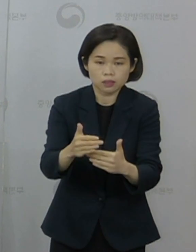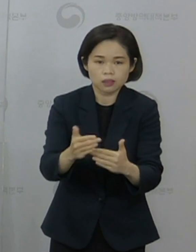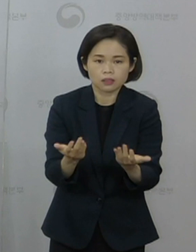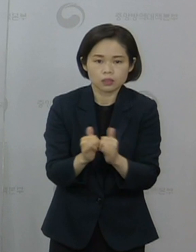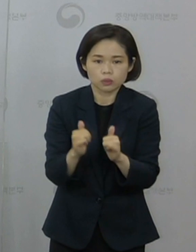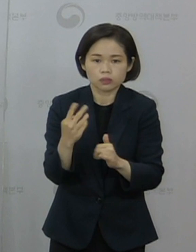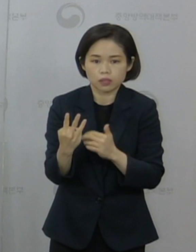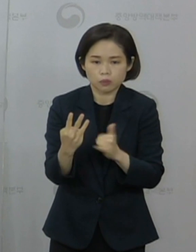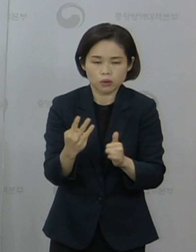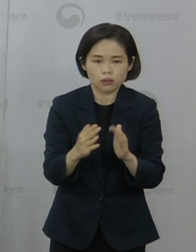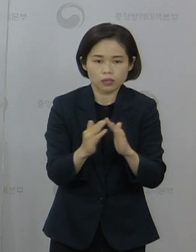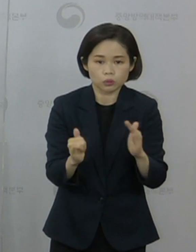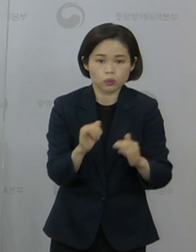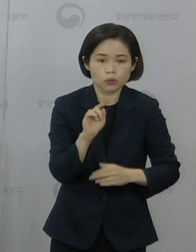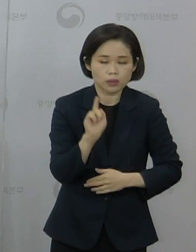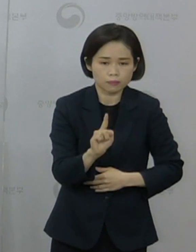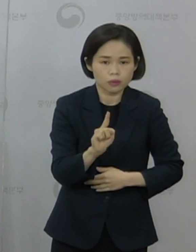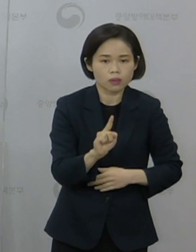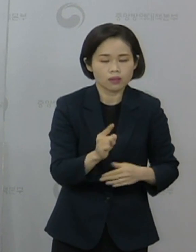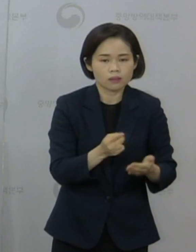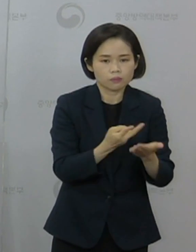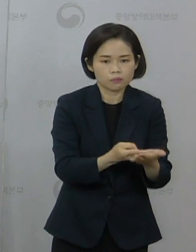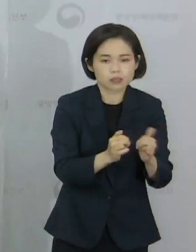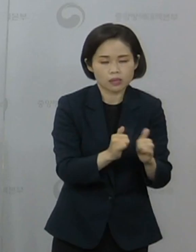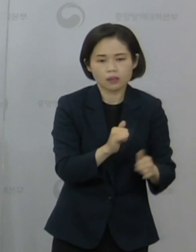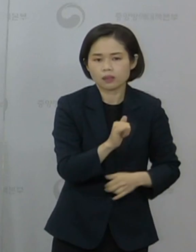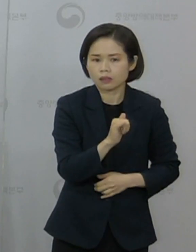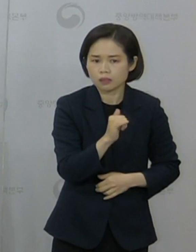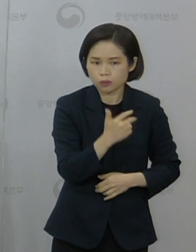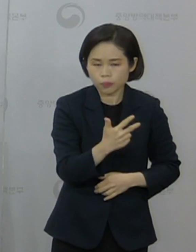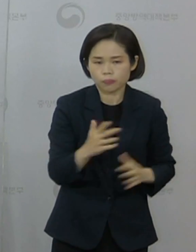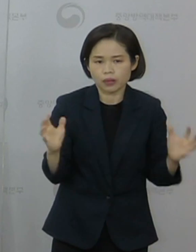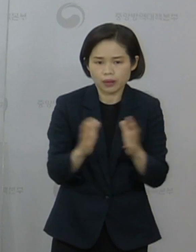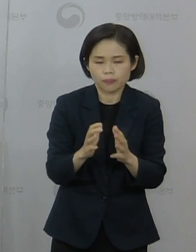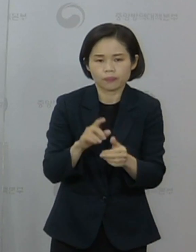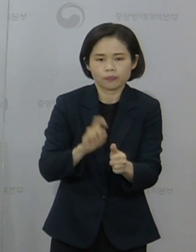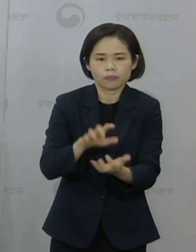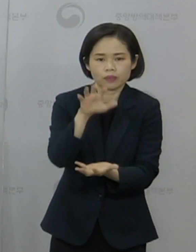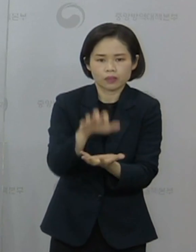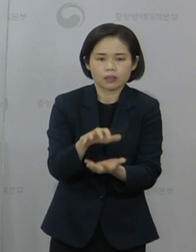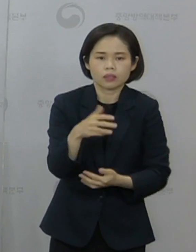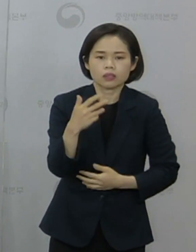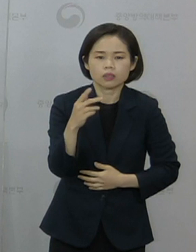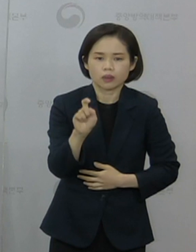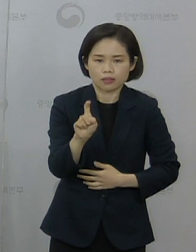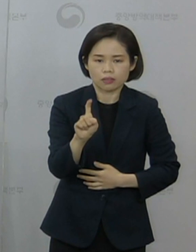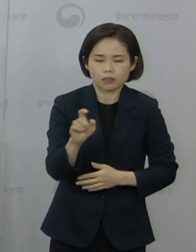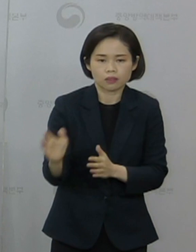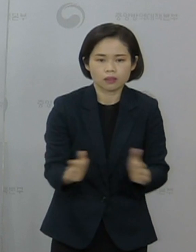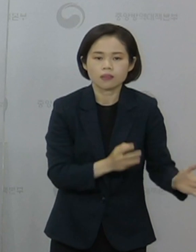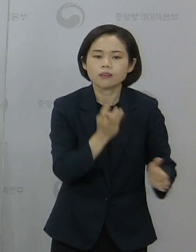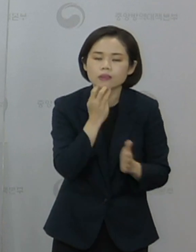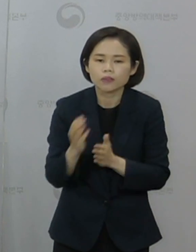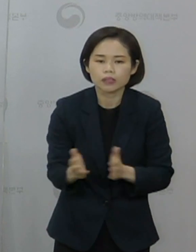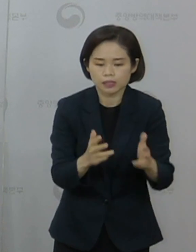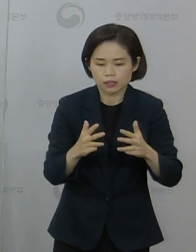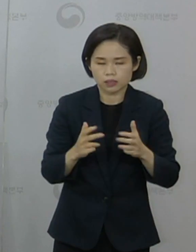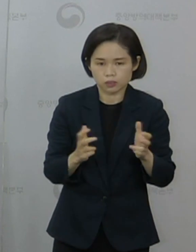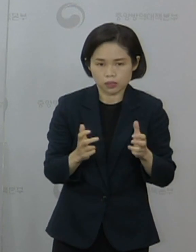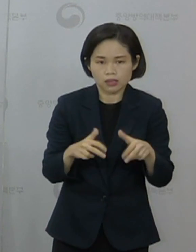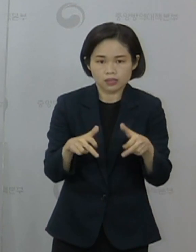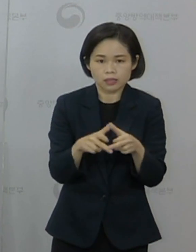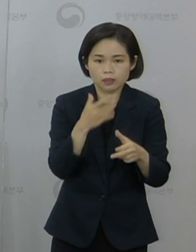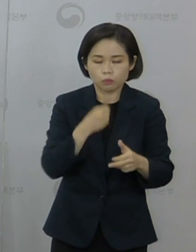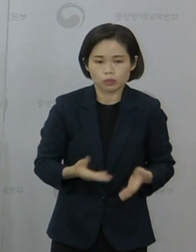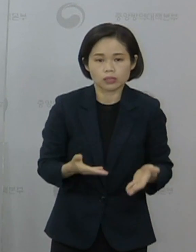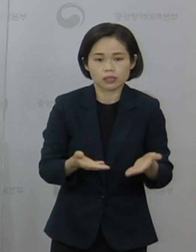3명 가족 한 명 입수해 7명을 포함해서 총 11명이 확인되었습니다 경기 성남시의 장애인복지시설